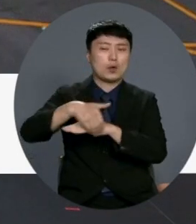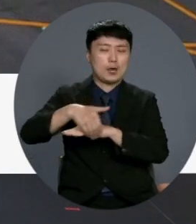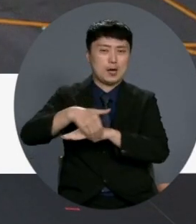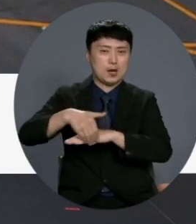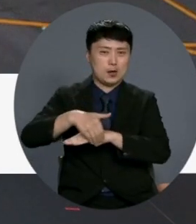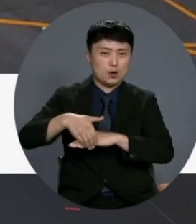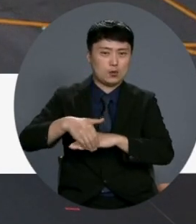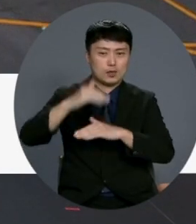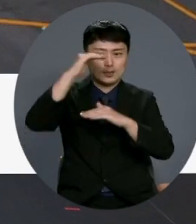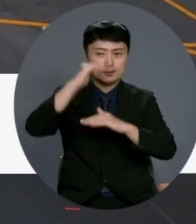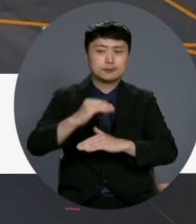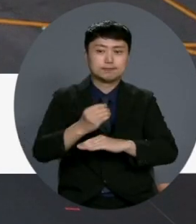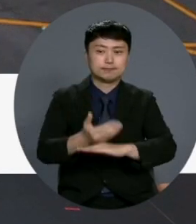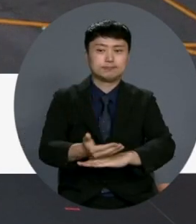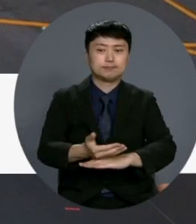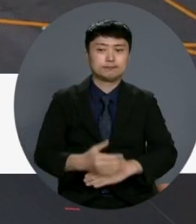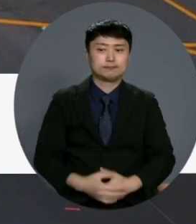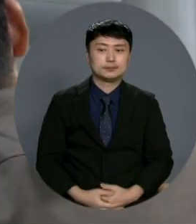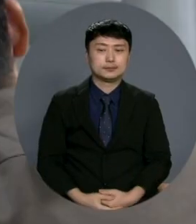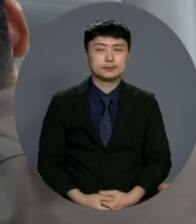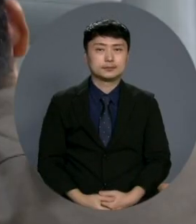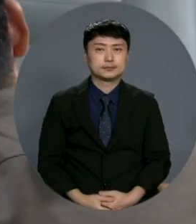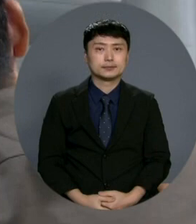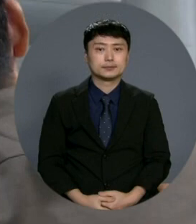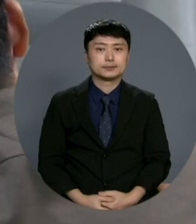김서현 기자입니다